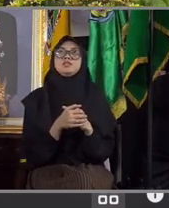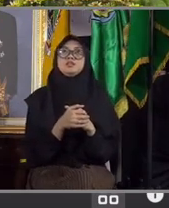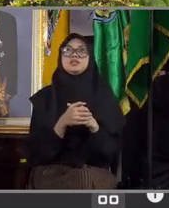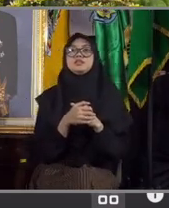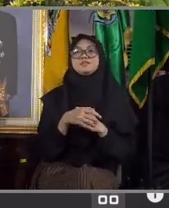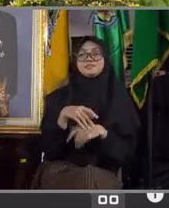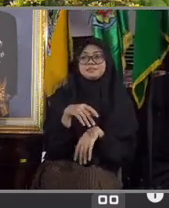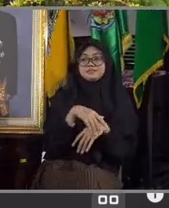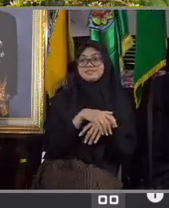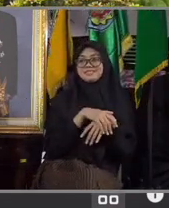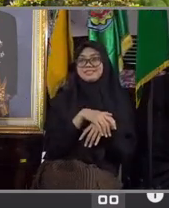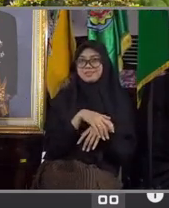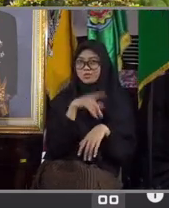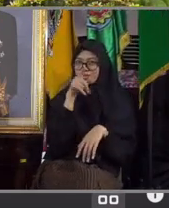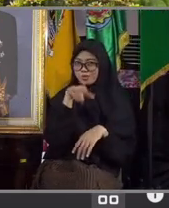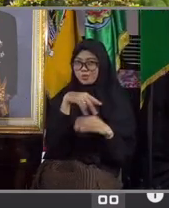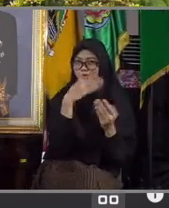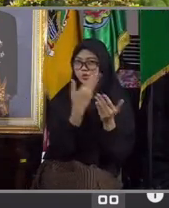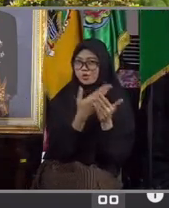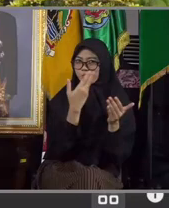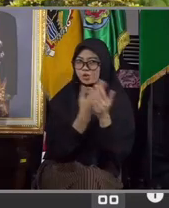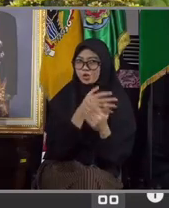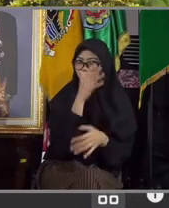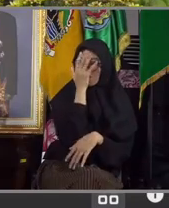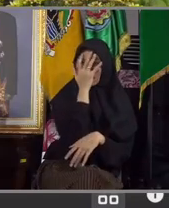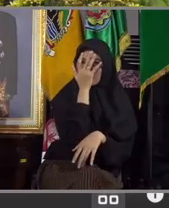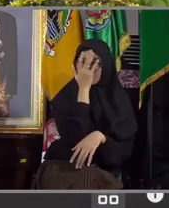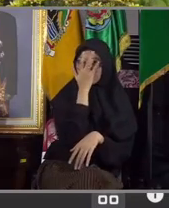Iki kok dong jaluan iki sini-sini. Wah.